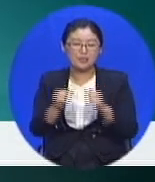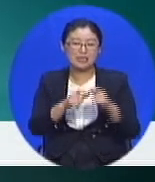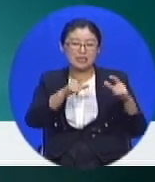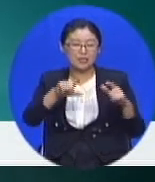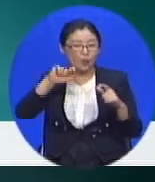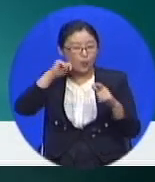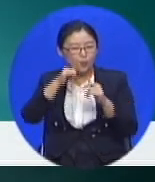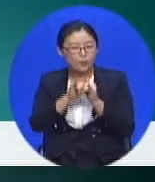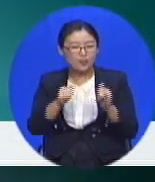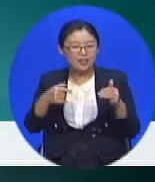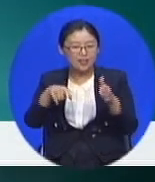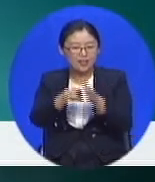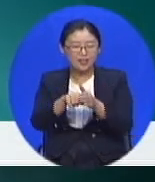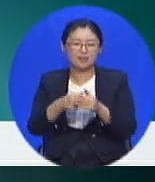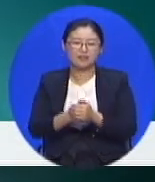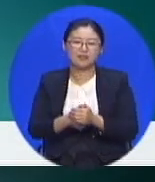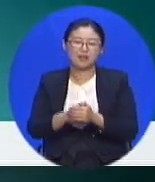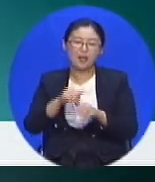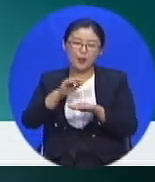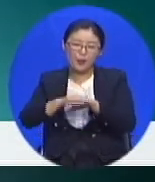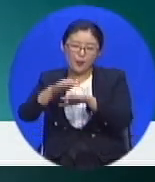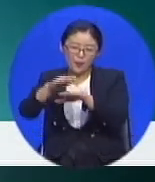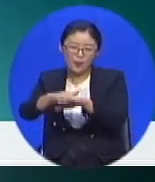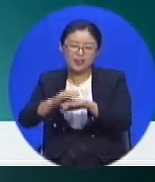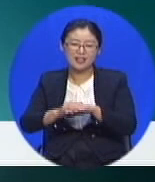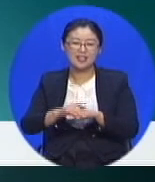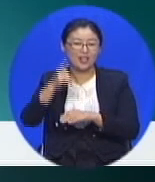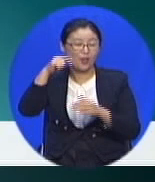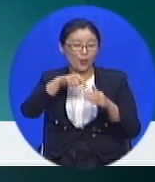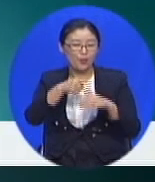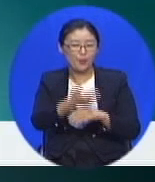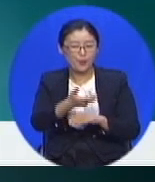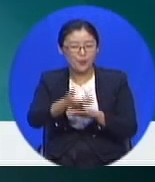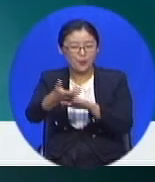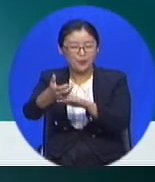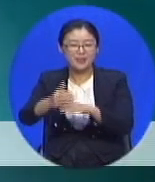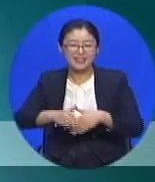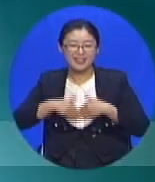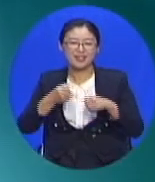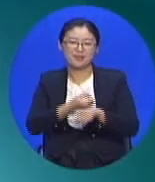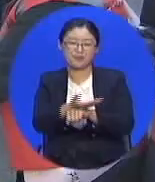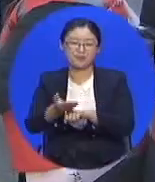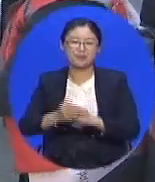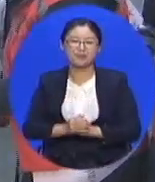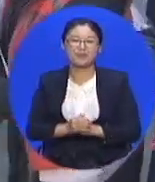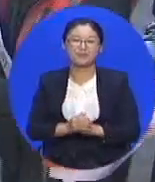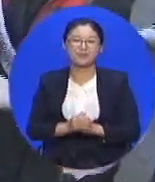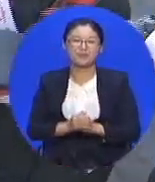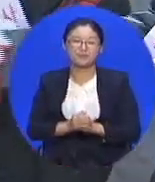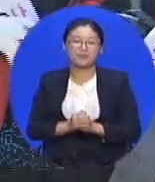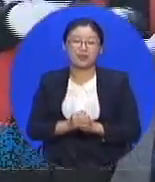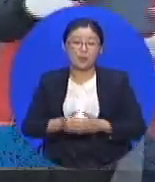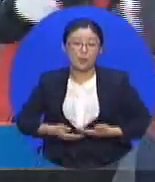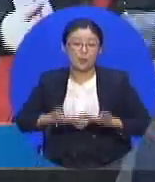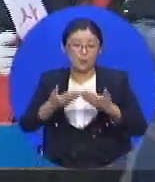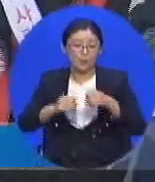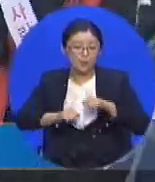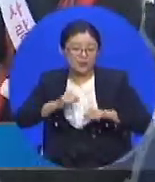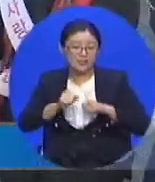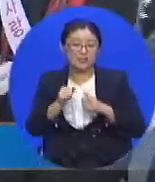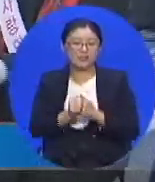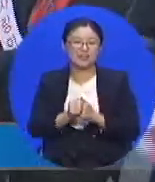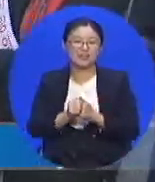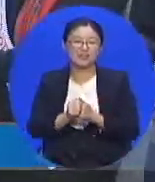어려운 이웃들을 위해 손에서 손으로 연탄을 옮기며 훈훈한 온기를 전달했습니다. 이날 봉사활동은